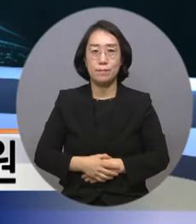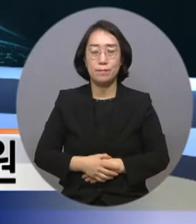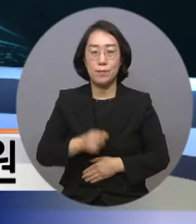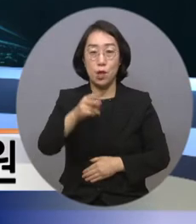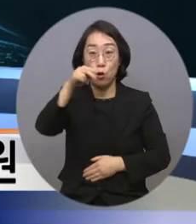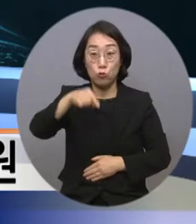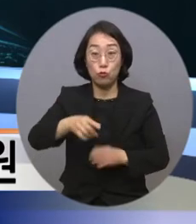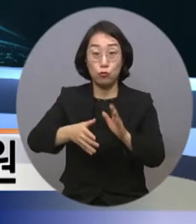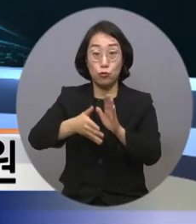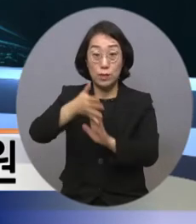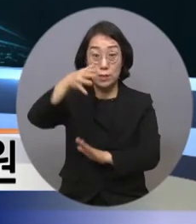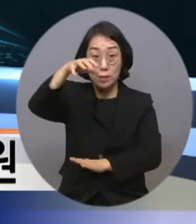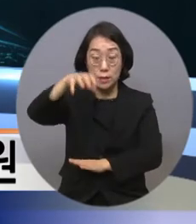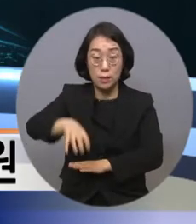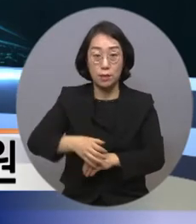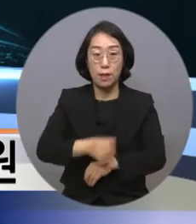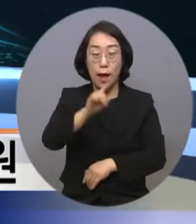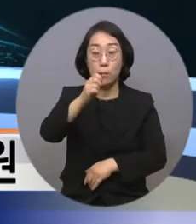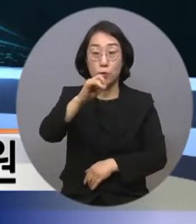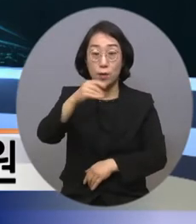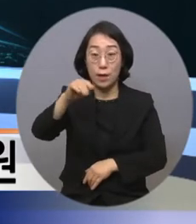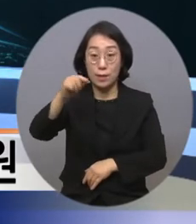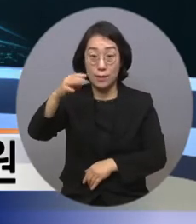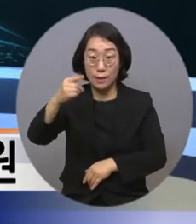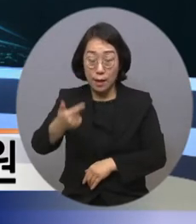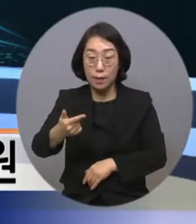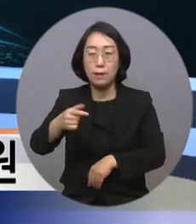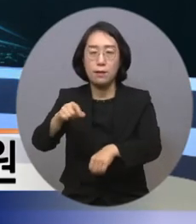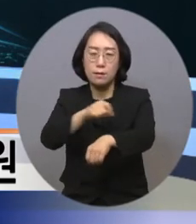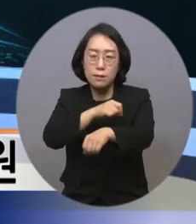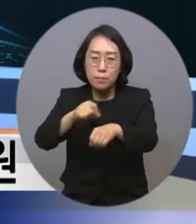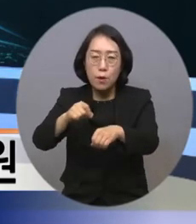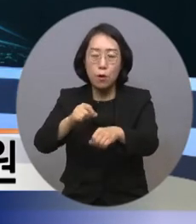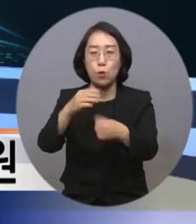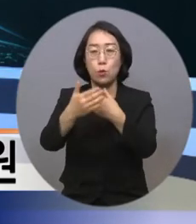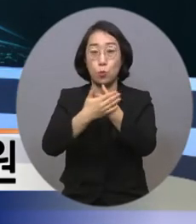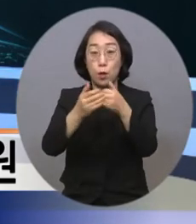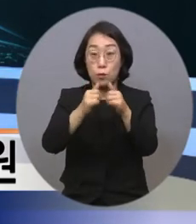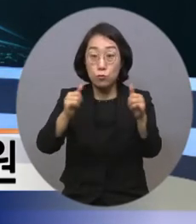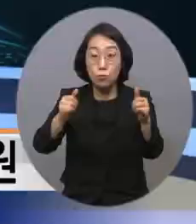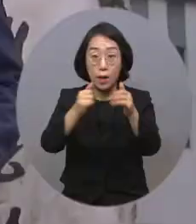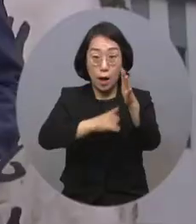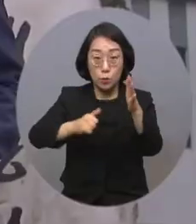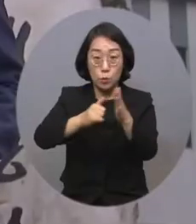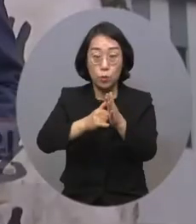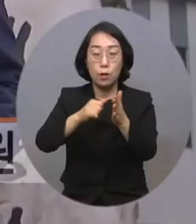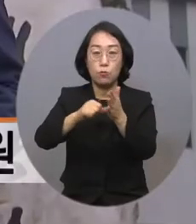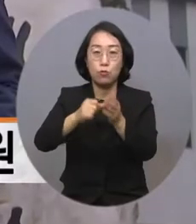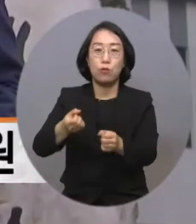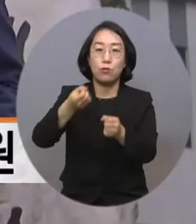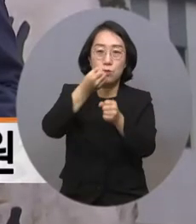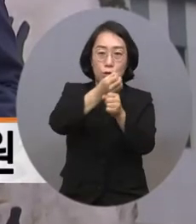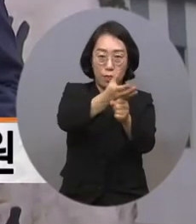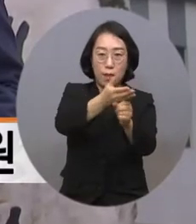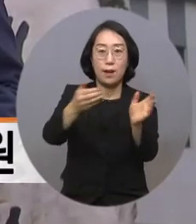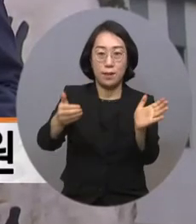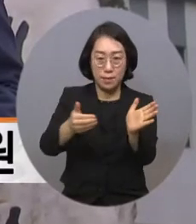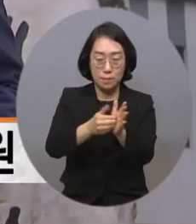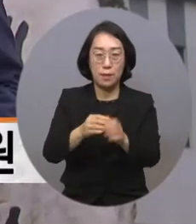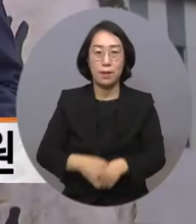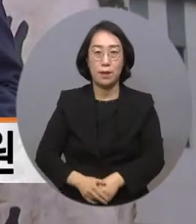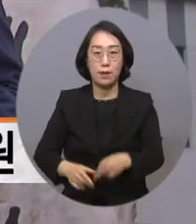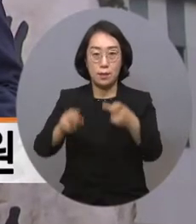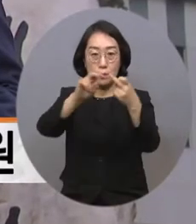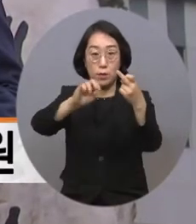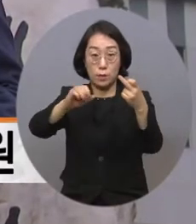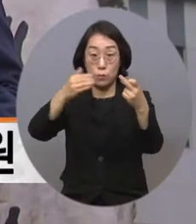여수시가 아프가니스탄 특별기여자 가족들에게 생필품을 지원했습니다. 여수시가 지난달 29일